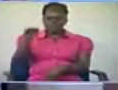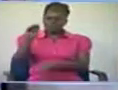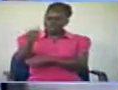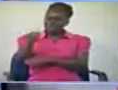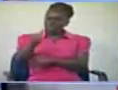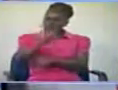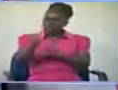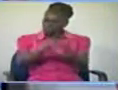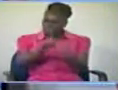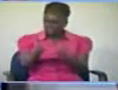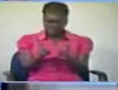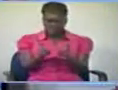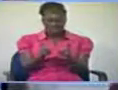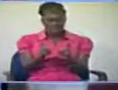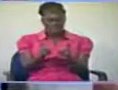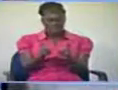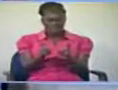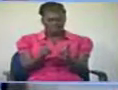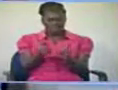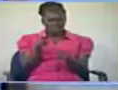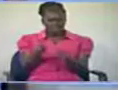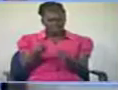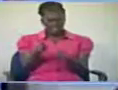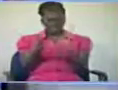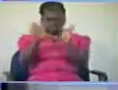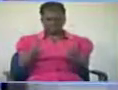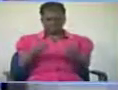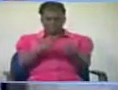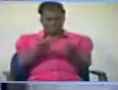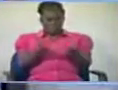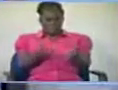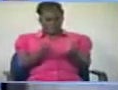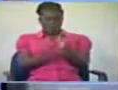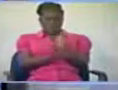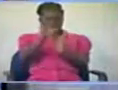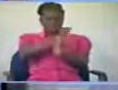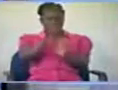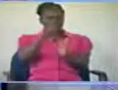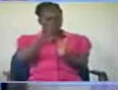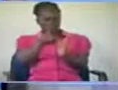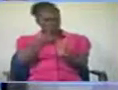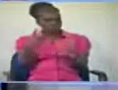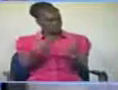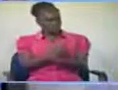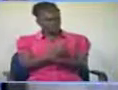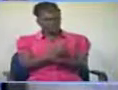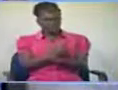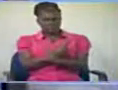ulisoma nini? Aha. It was summative. Yes. Lakini hapa walivyoeleza wakubwa wangu ni